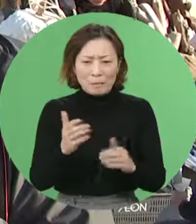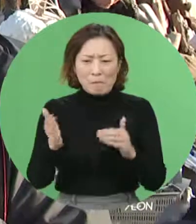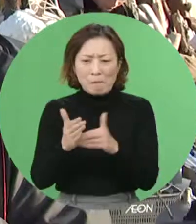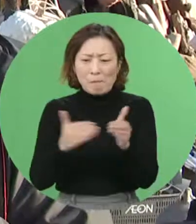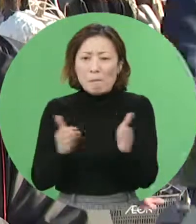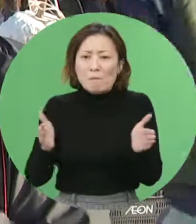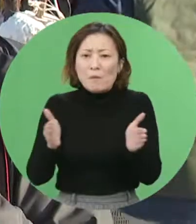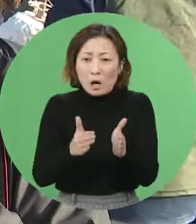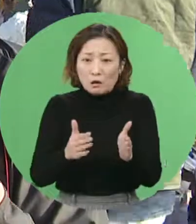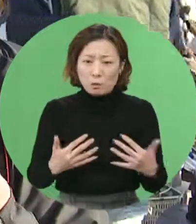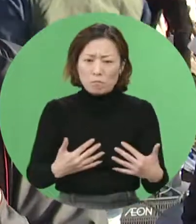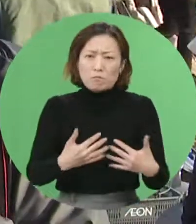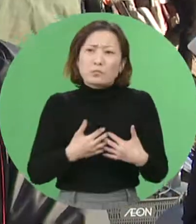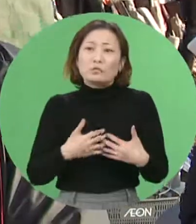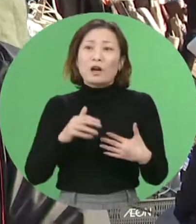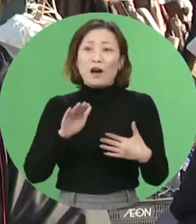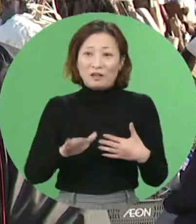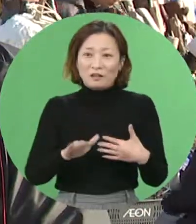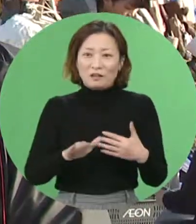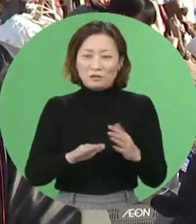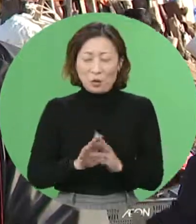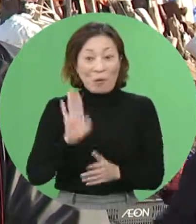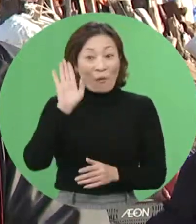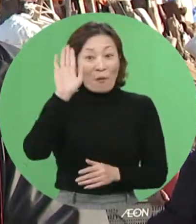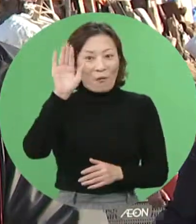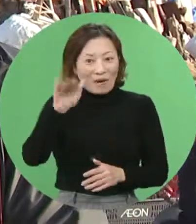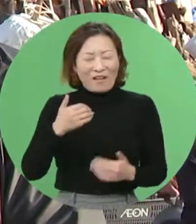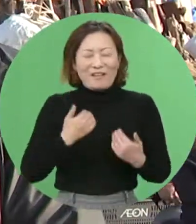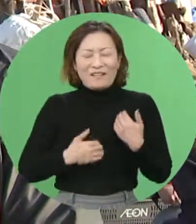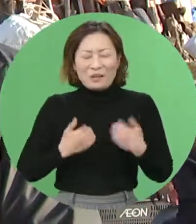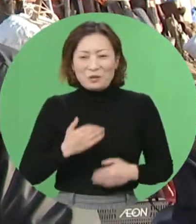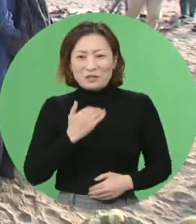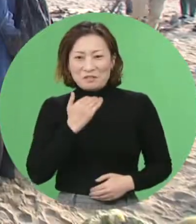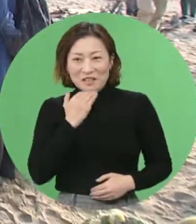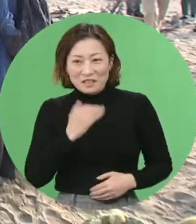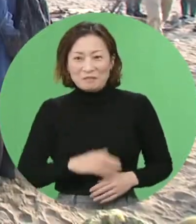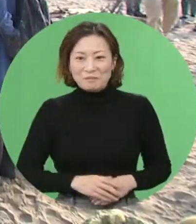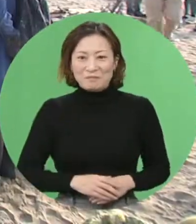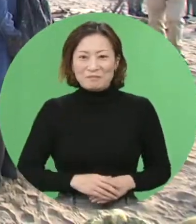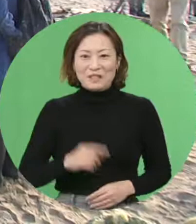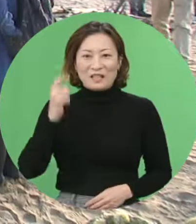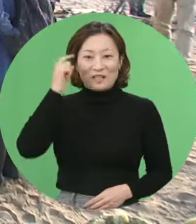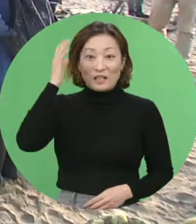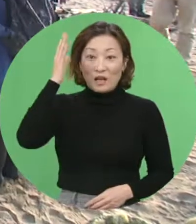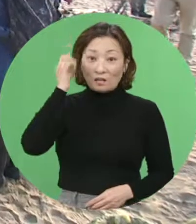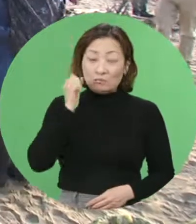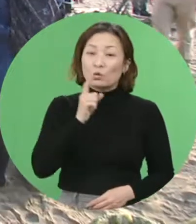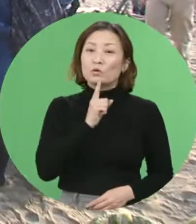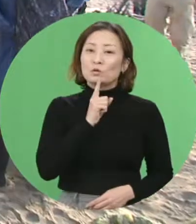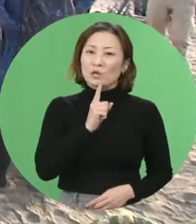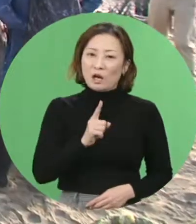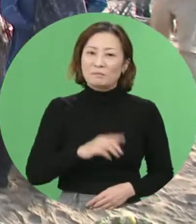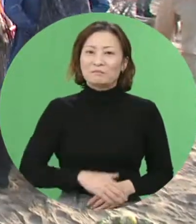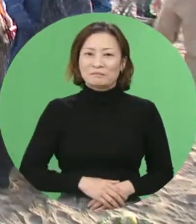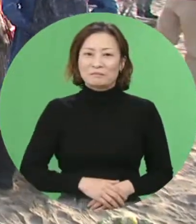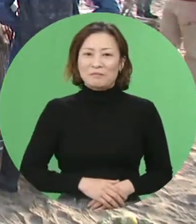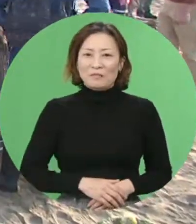また衝撃と同時にですね、これからなんか楽しみですね。 記念というかちょっとシンボル的